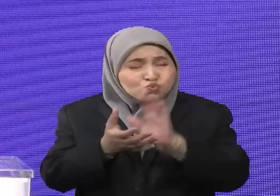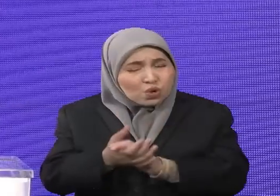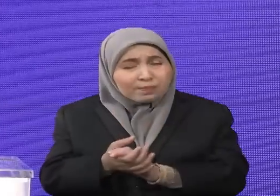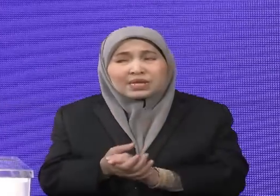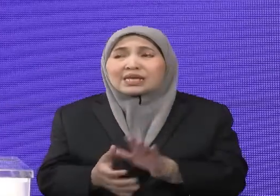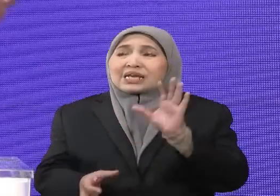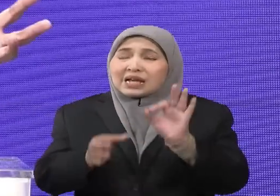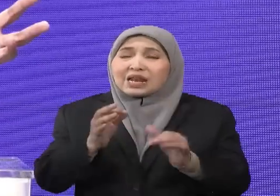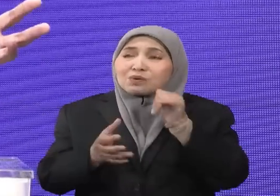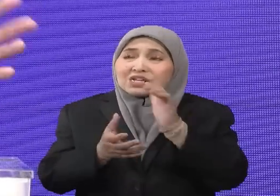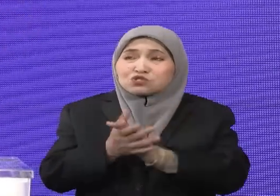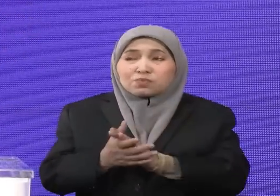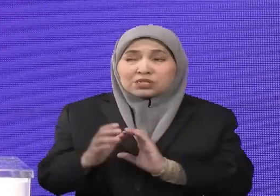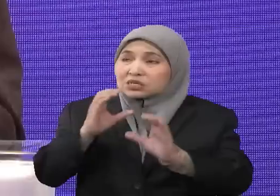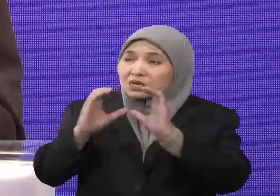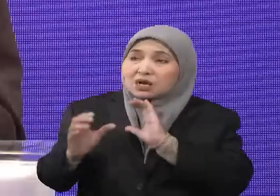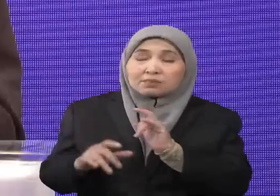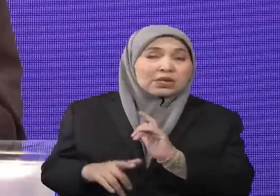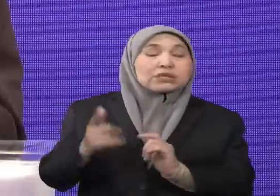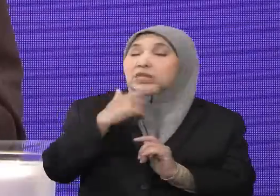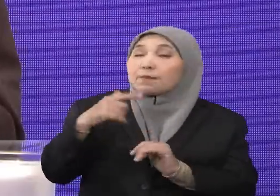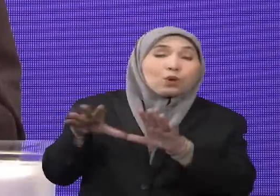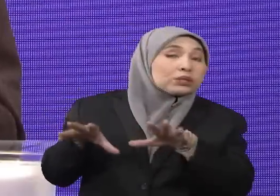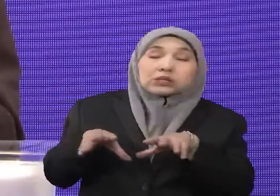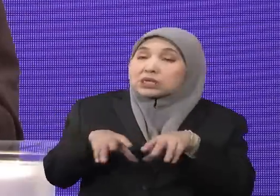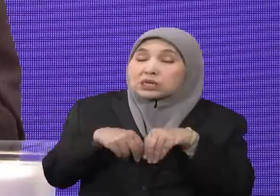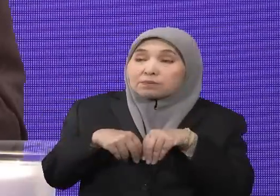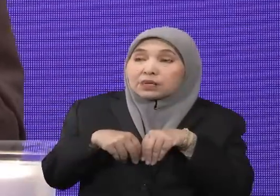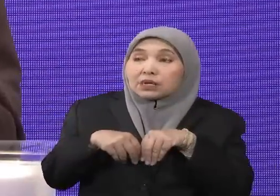kalau istri bercakap Oh di tanah terima suami